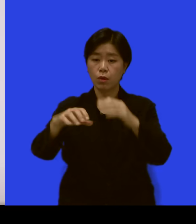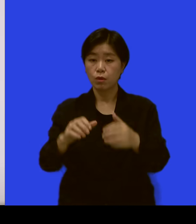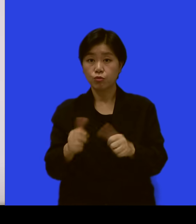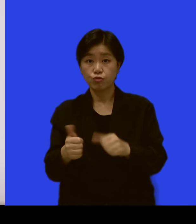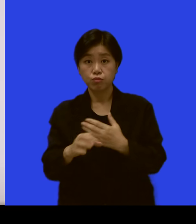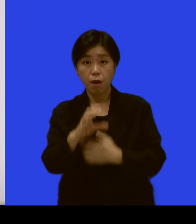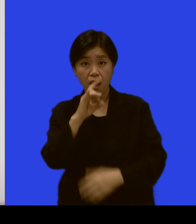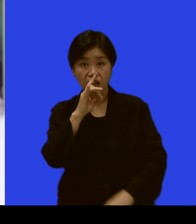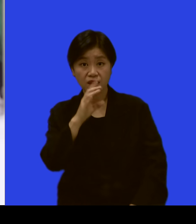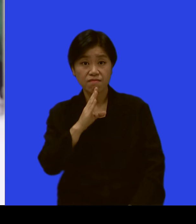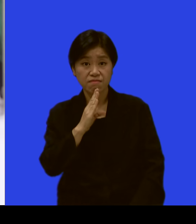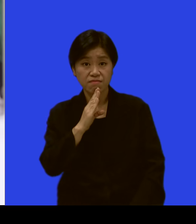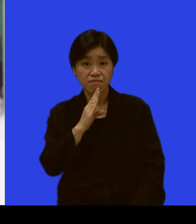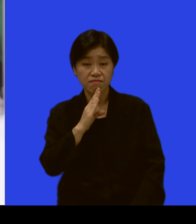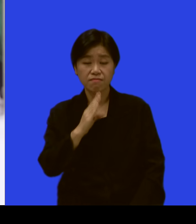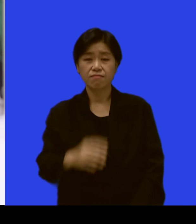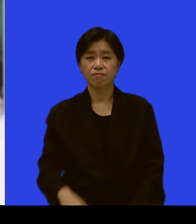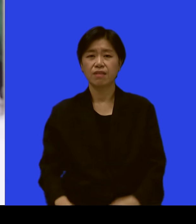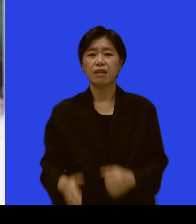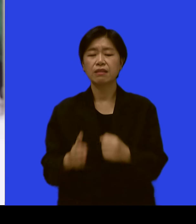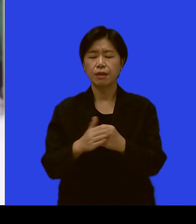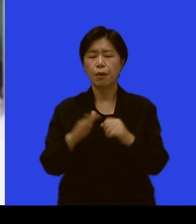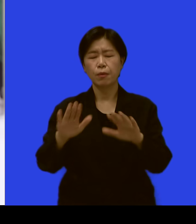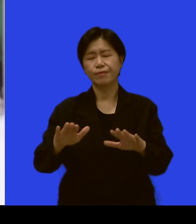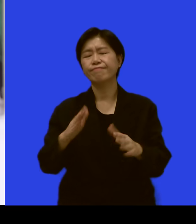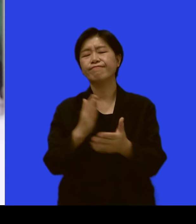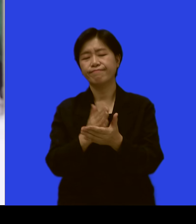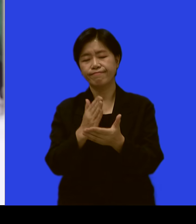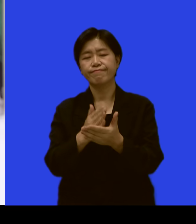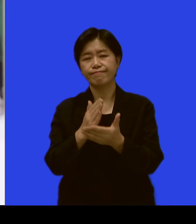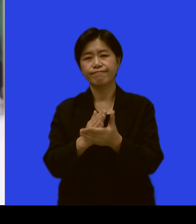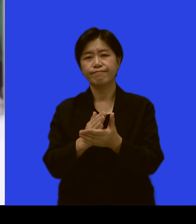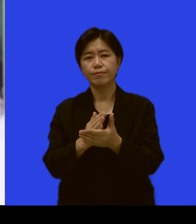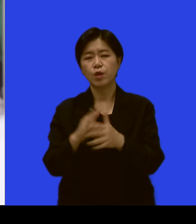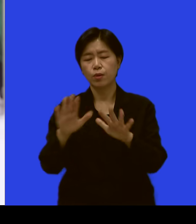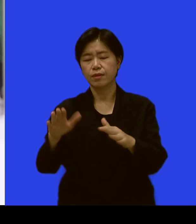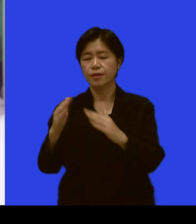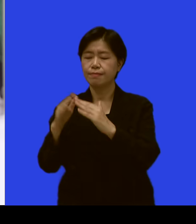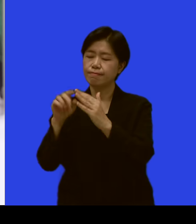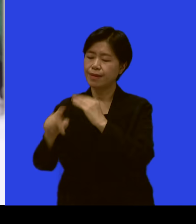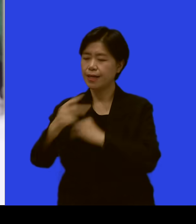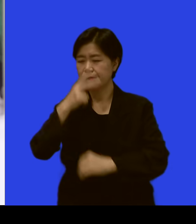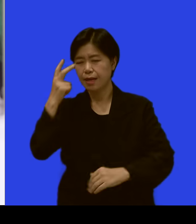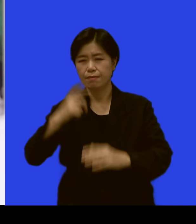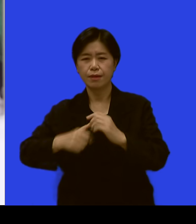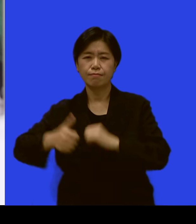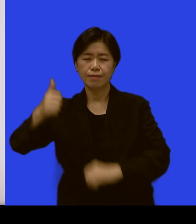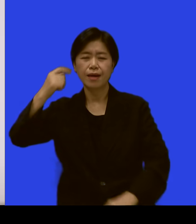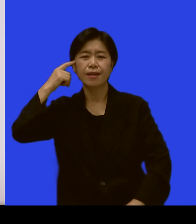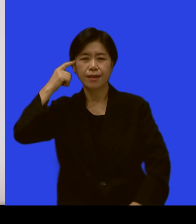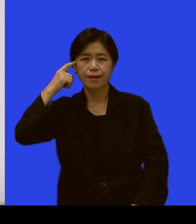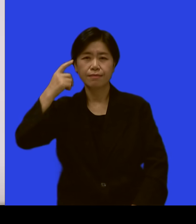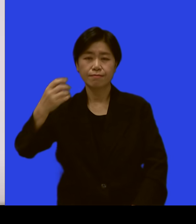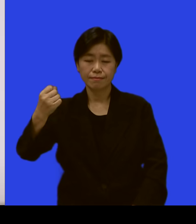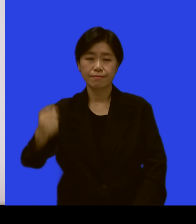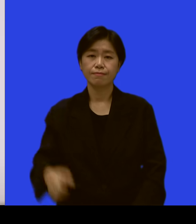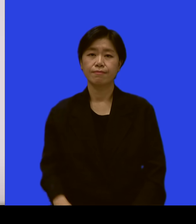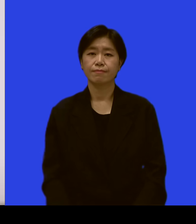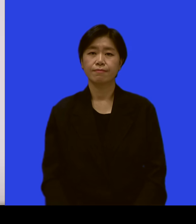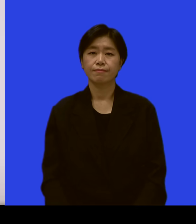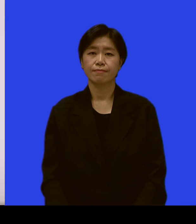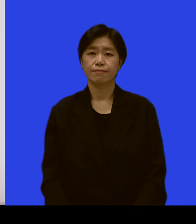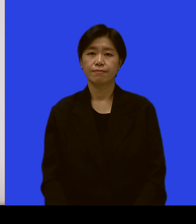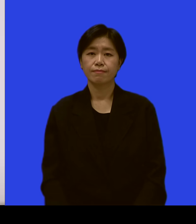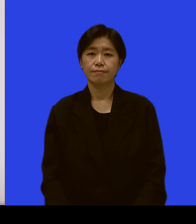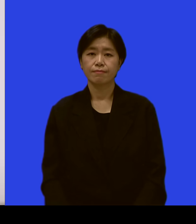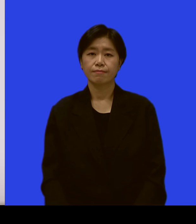나겠어요. 그러니까 그래서 그냥 집에 오늘은 자고 나중에 생각하자. 그게 이제 제가 그